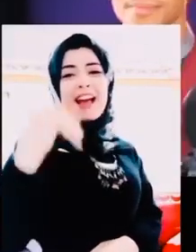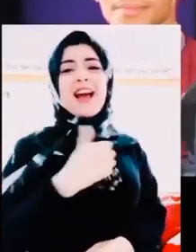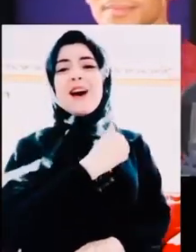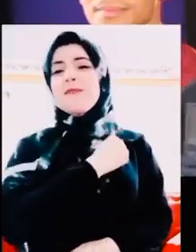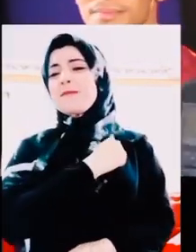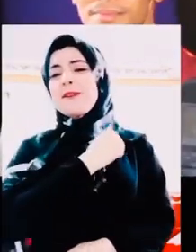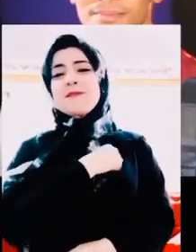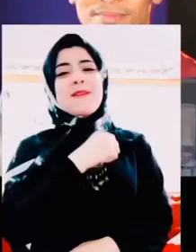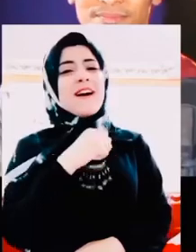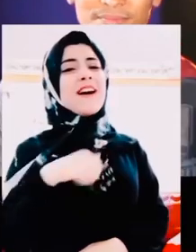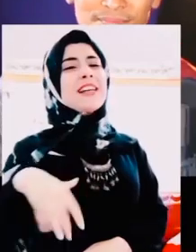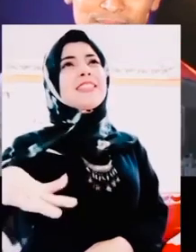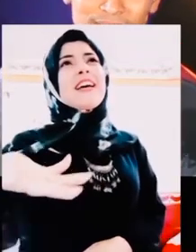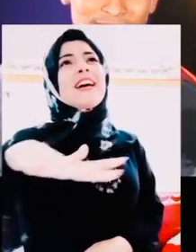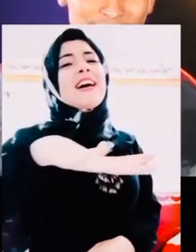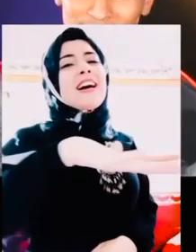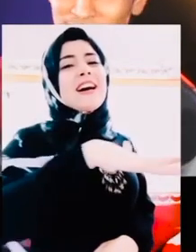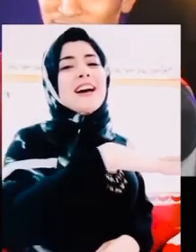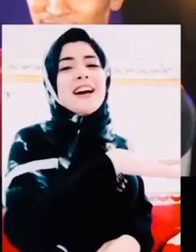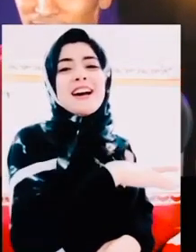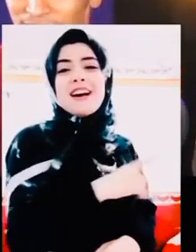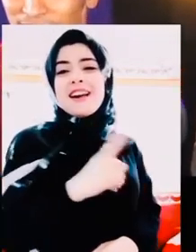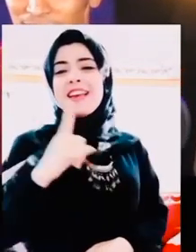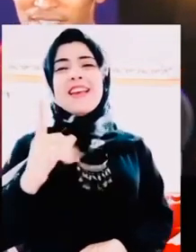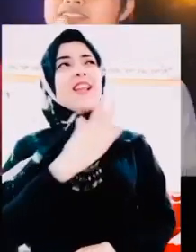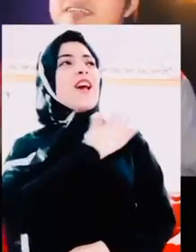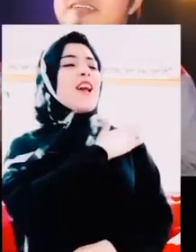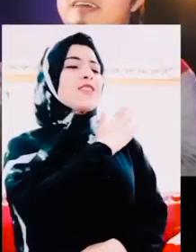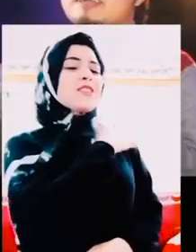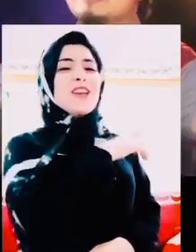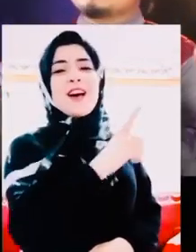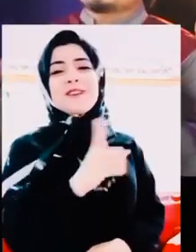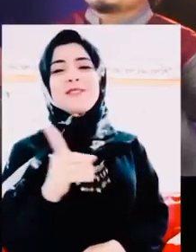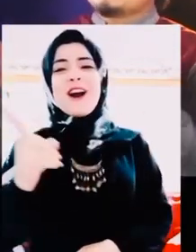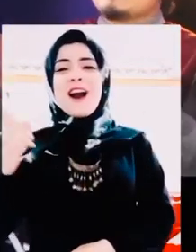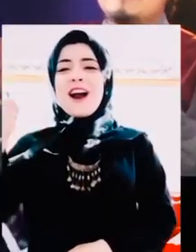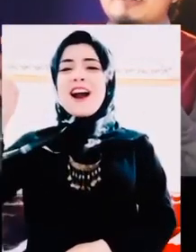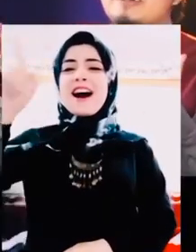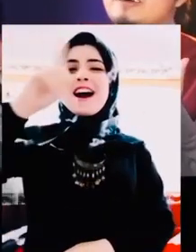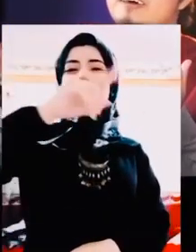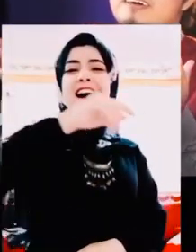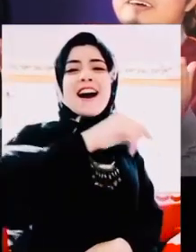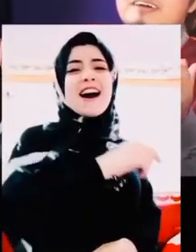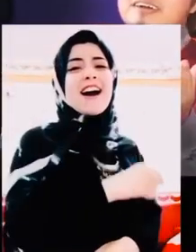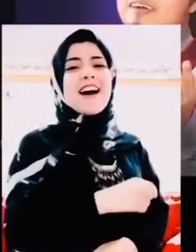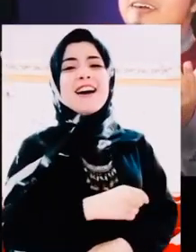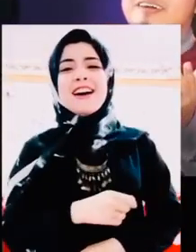لنا يا حبيبنا. لك الشفاعة